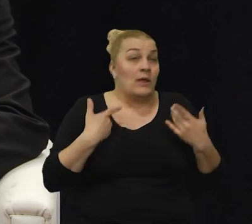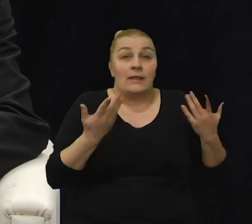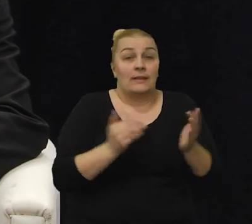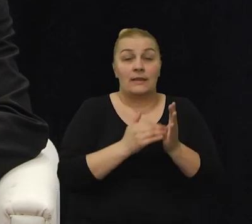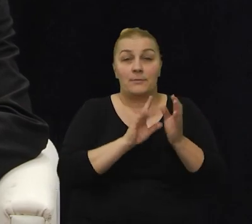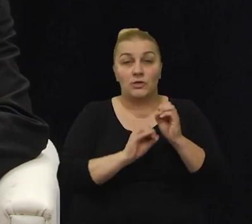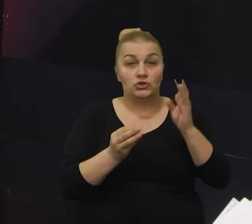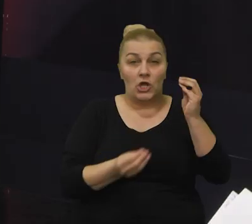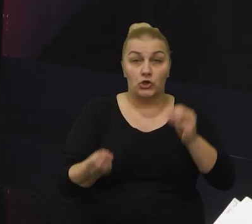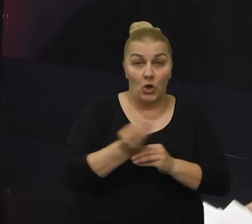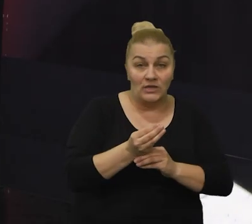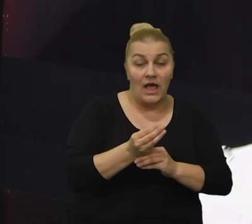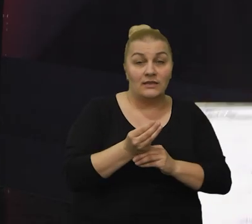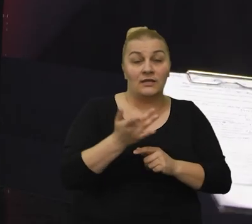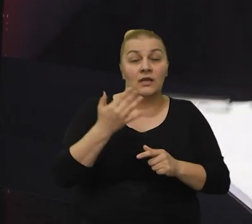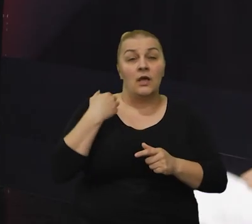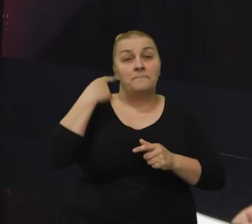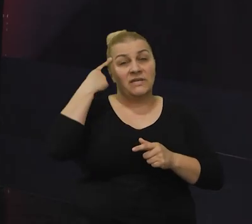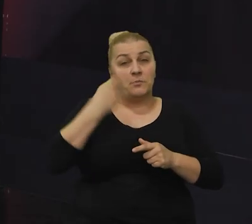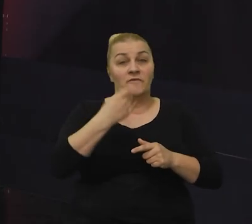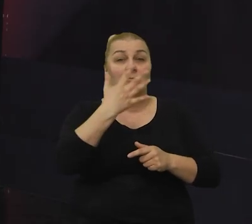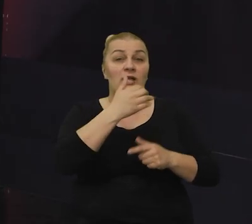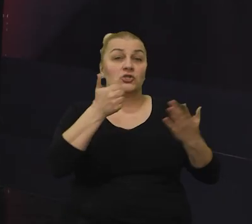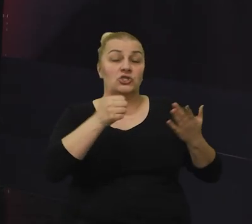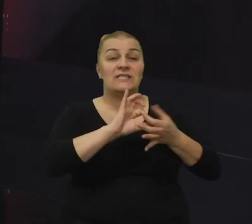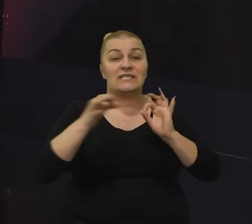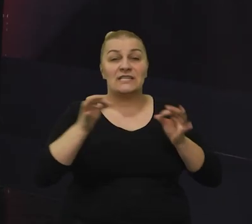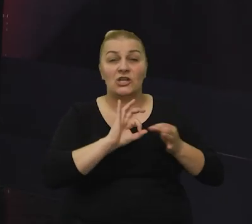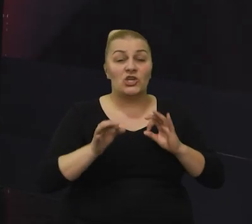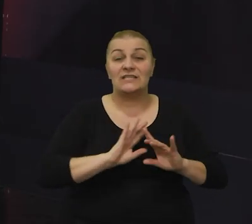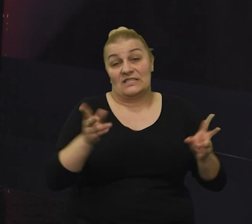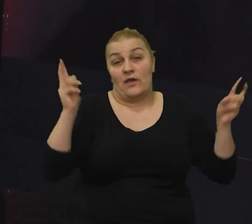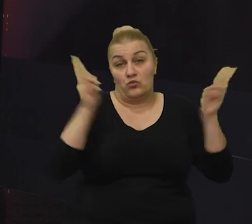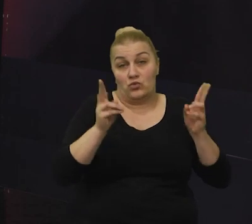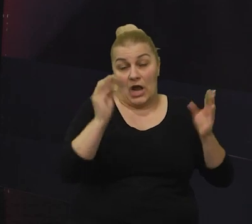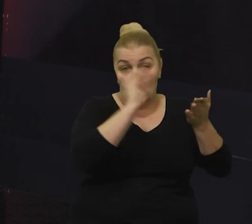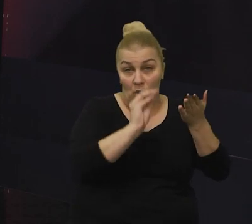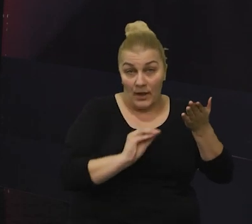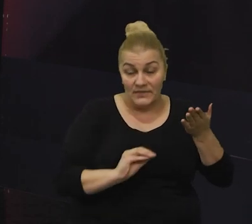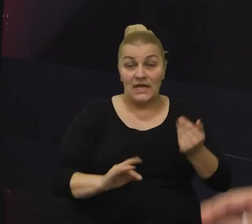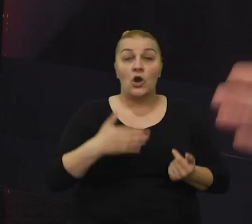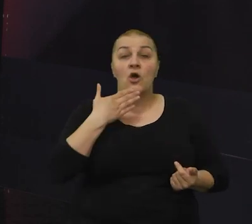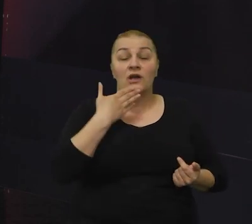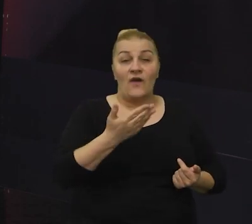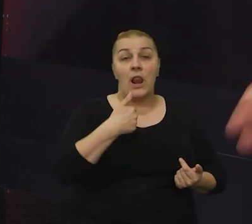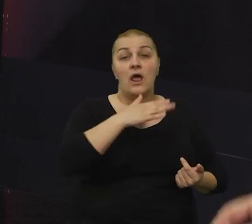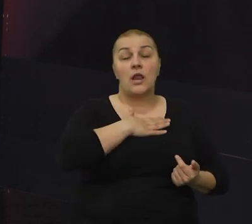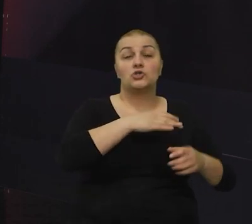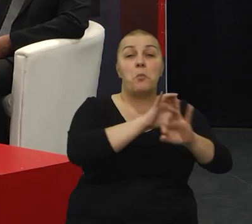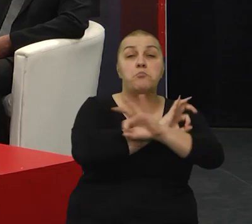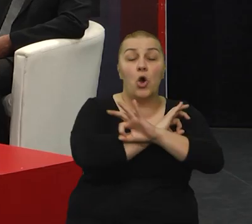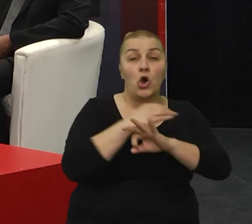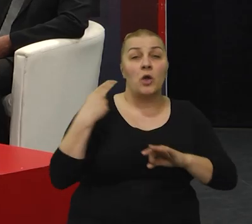se što dodati. Mislim da je u ovih 5-6 rečenica sve sažeto. Hvala našem